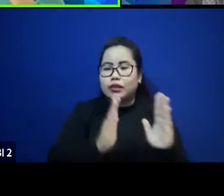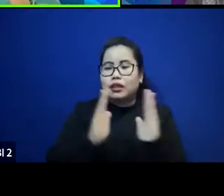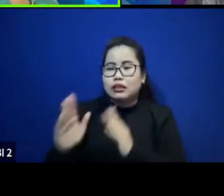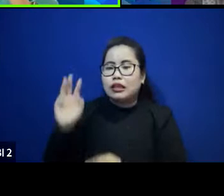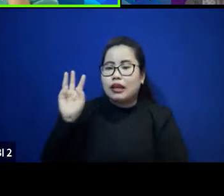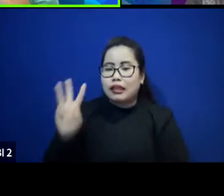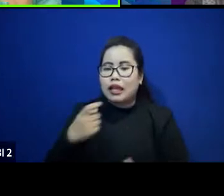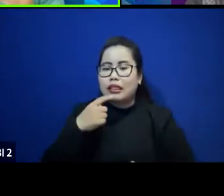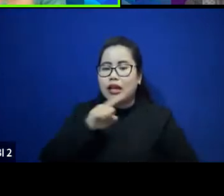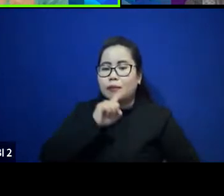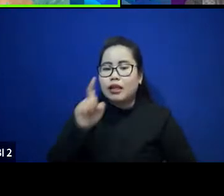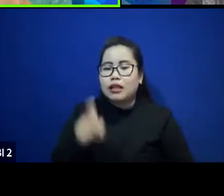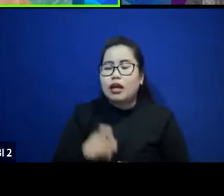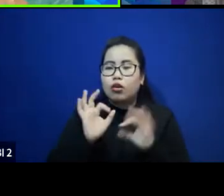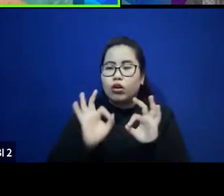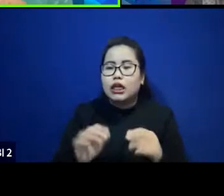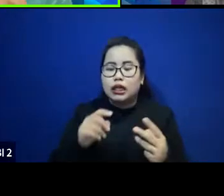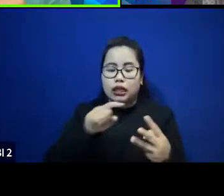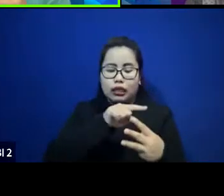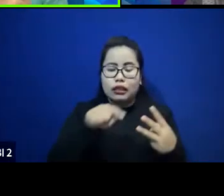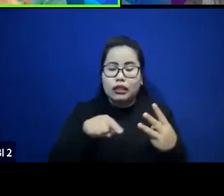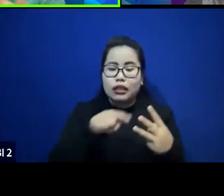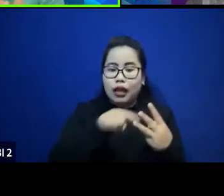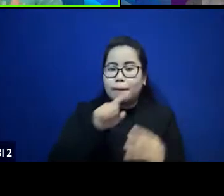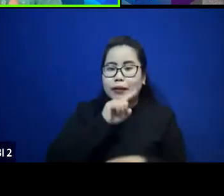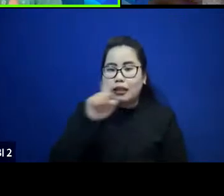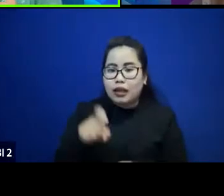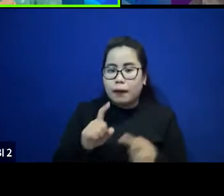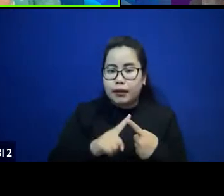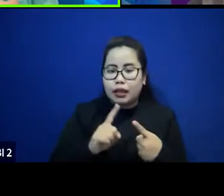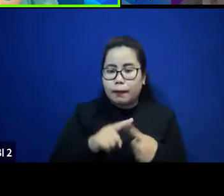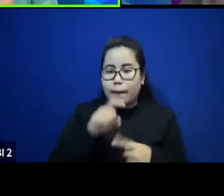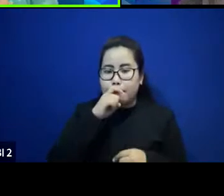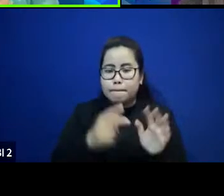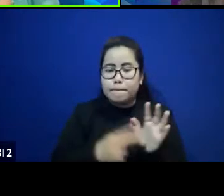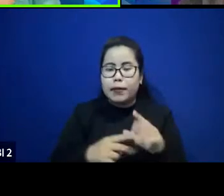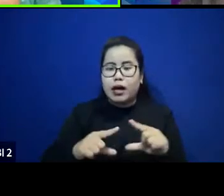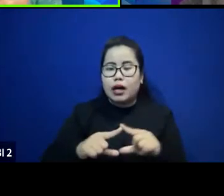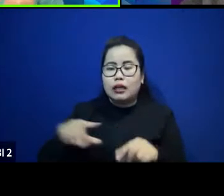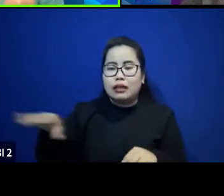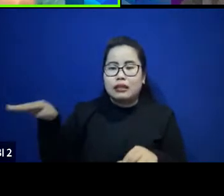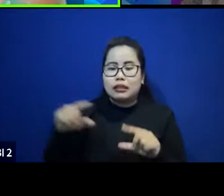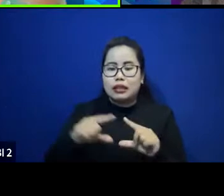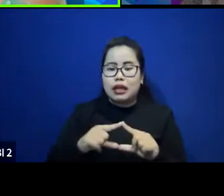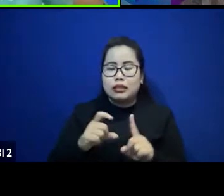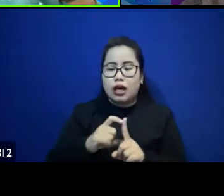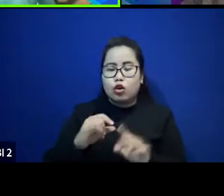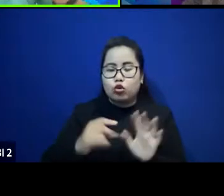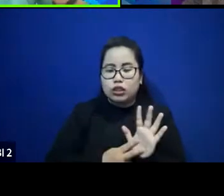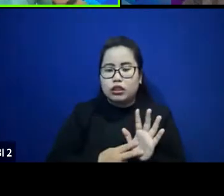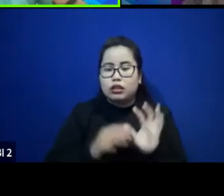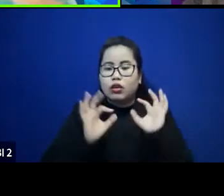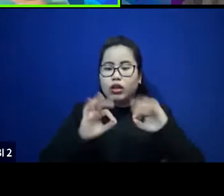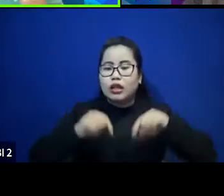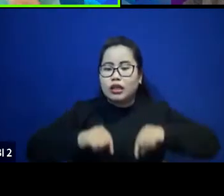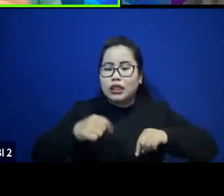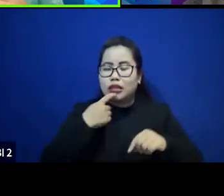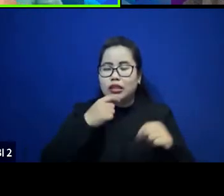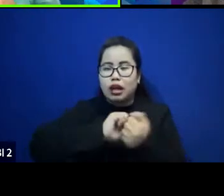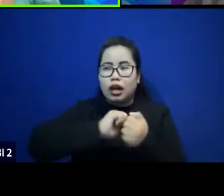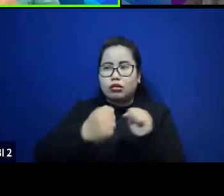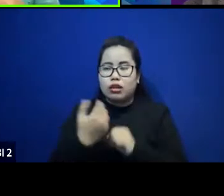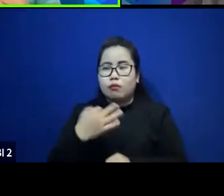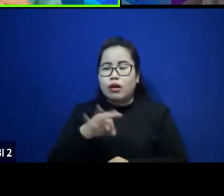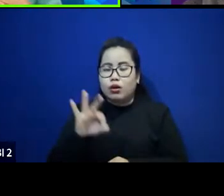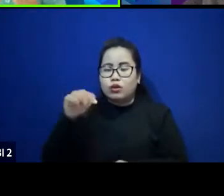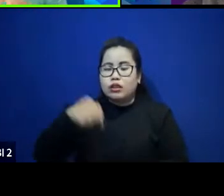terkait dengan pertanyaan tiga pertanyaan dari pertama Pak Nazaruddin Insyirah ban ini ke kasus yang baru